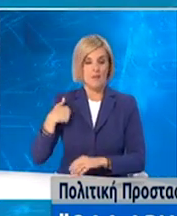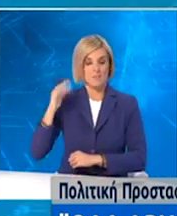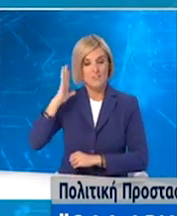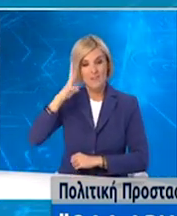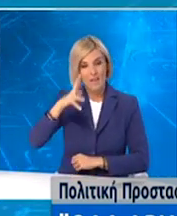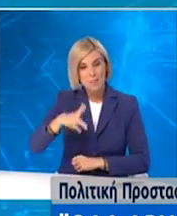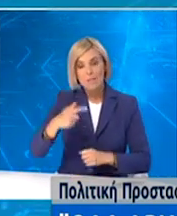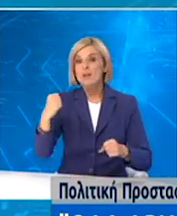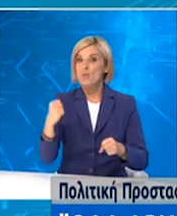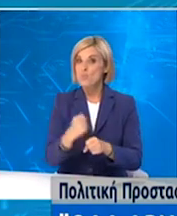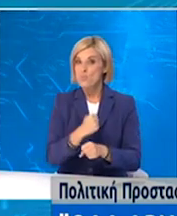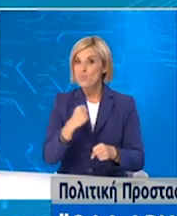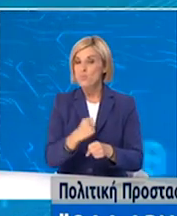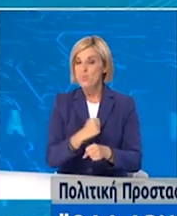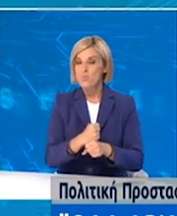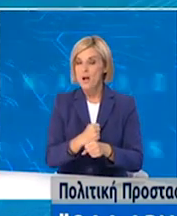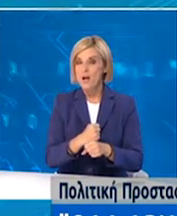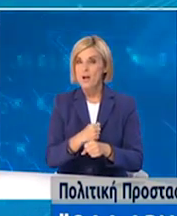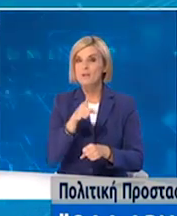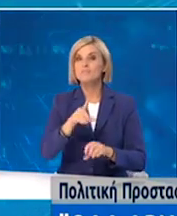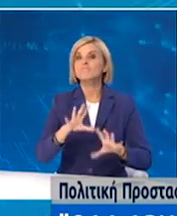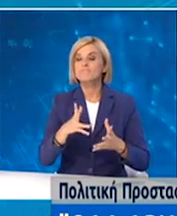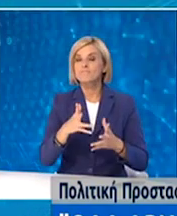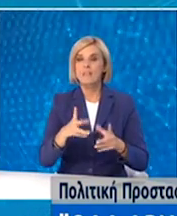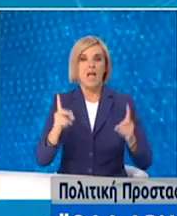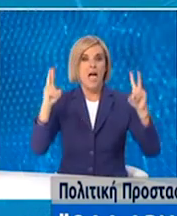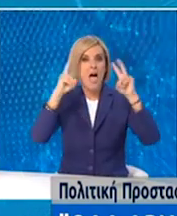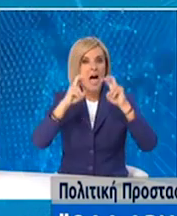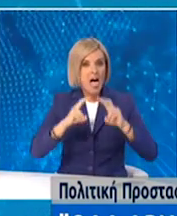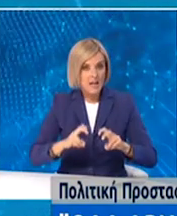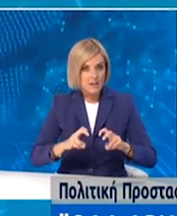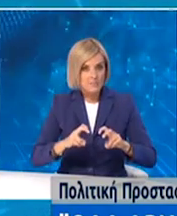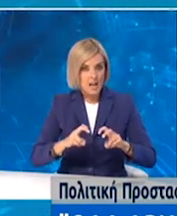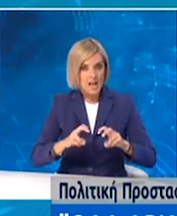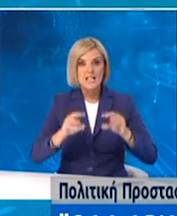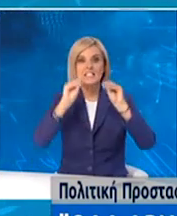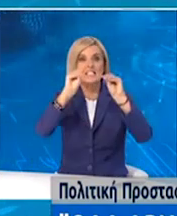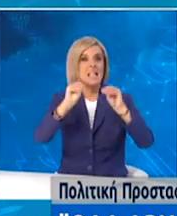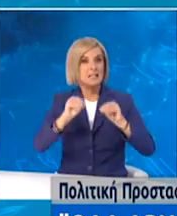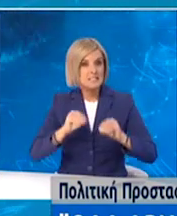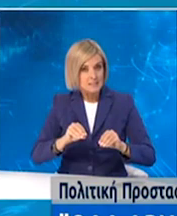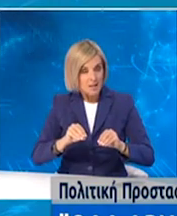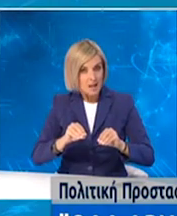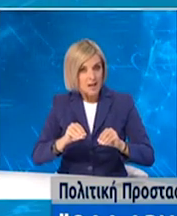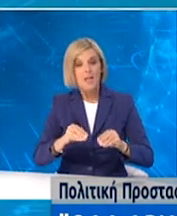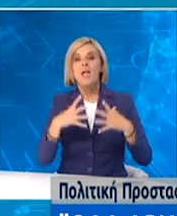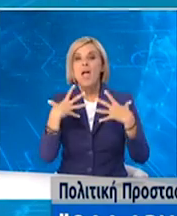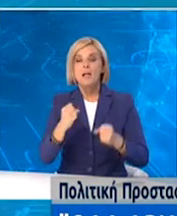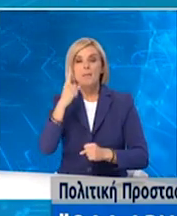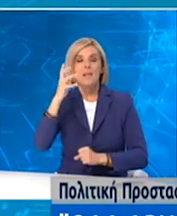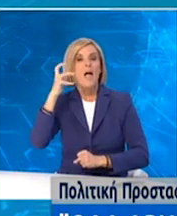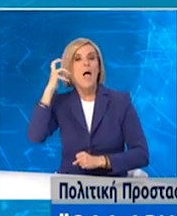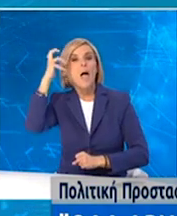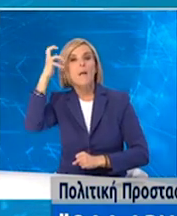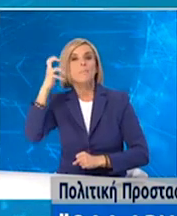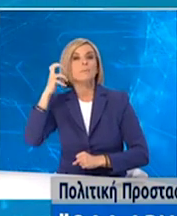γίνεται είναι μια δουλειά η οποία βασίζεται και στην έρευνα και στα στατιστικά στοιχεία και το βασικότερο σε μια επιστημονική